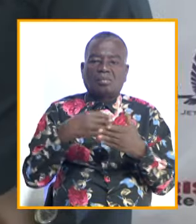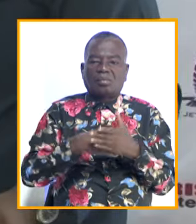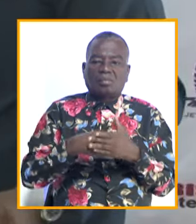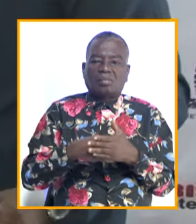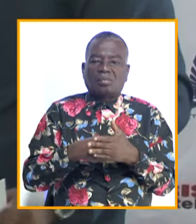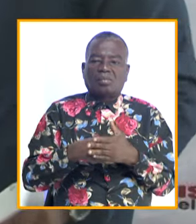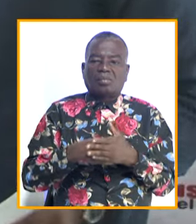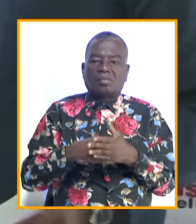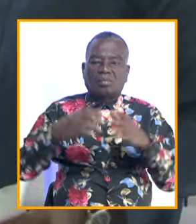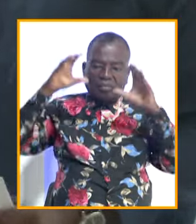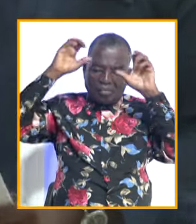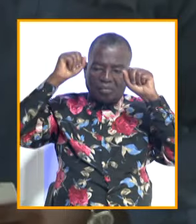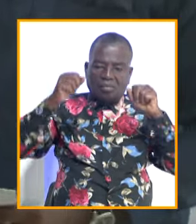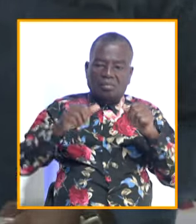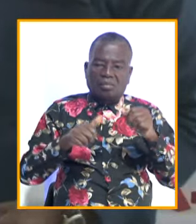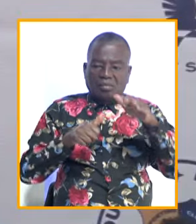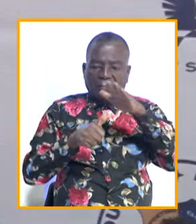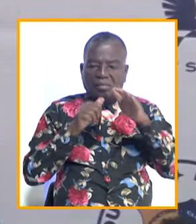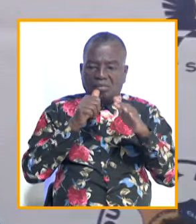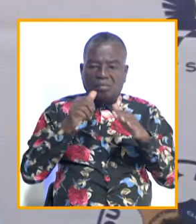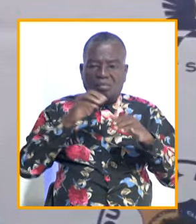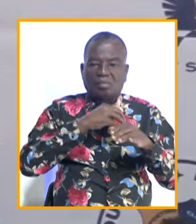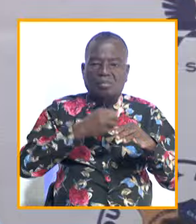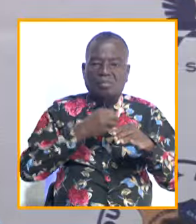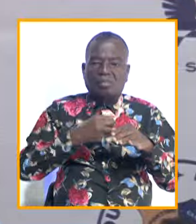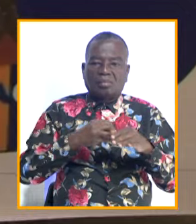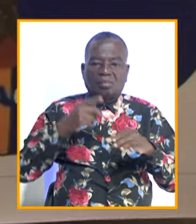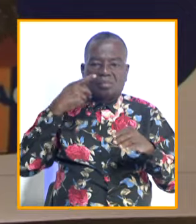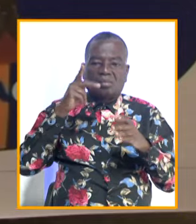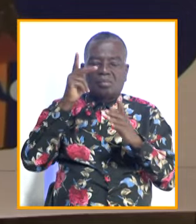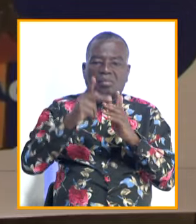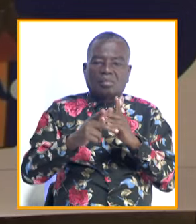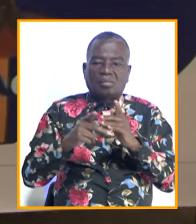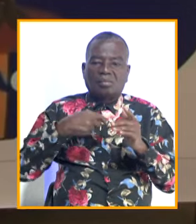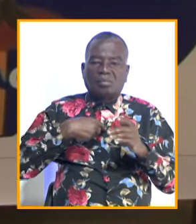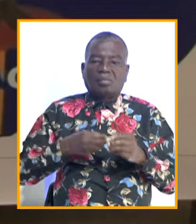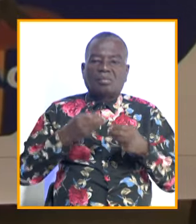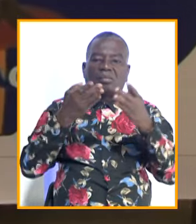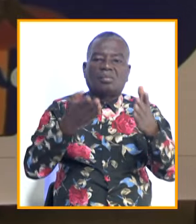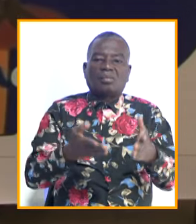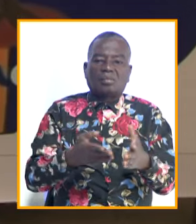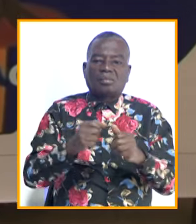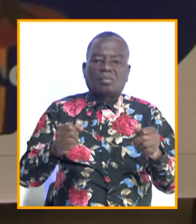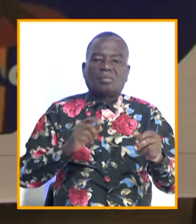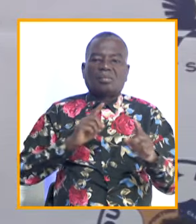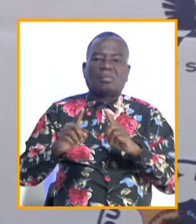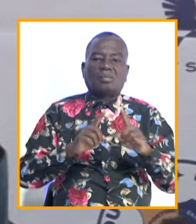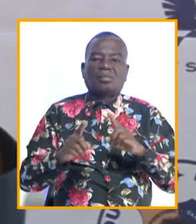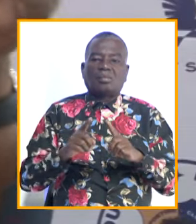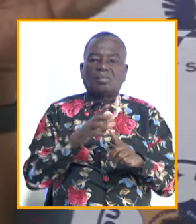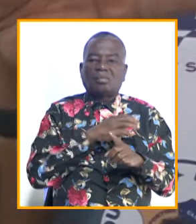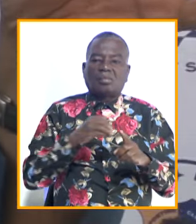du Sporting Club de Gagnoa ne cache pas ses émotions. Le projet qu'il m'a proposé, je me suis lancé sans même discuter.